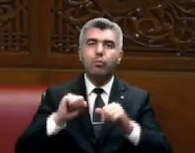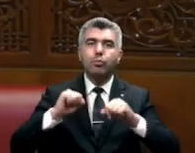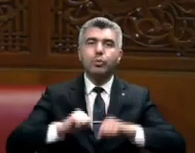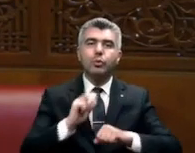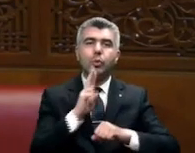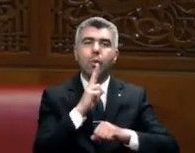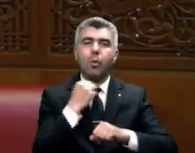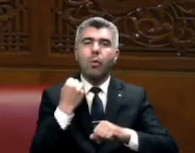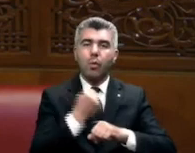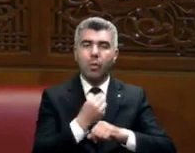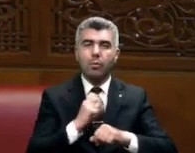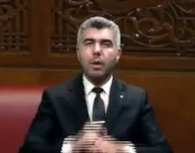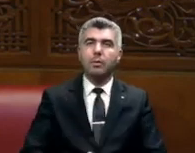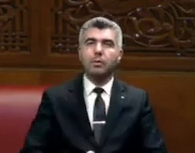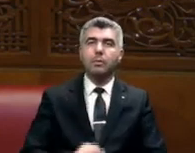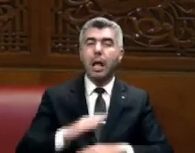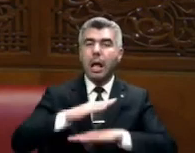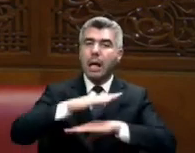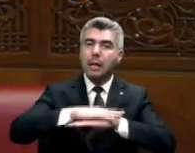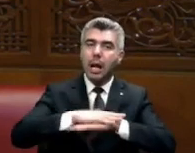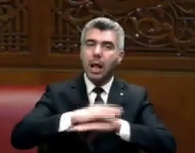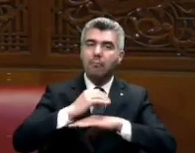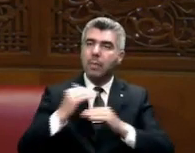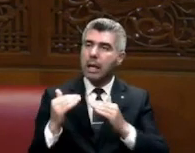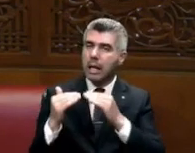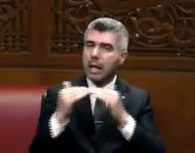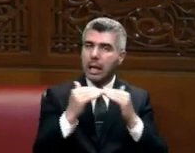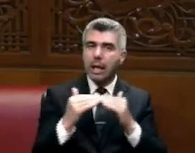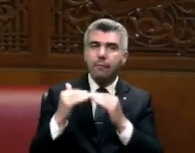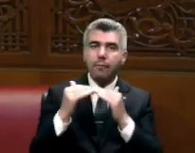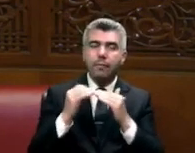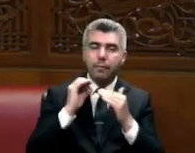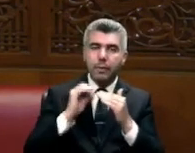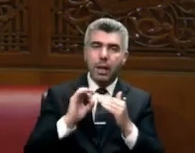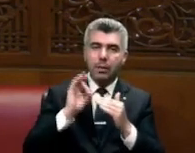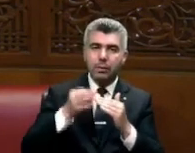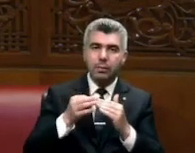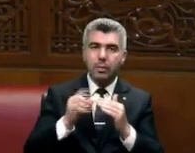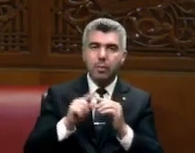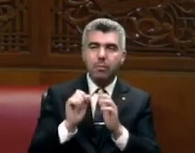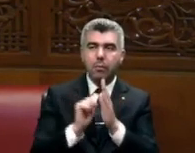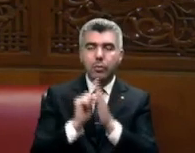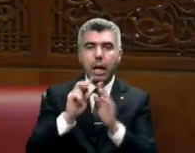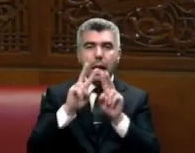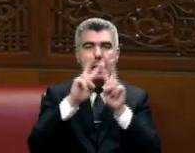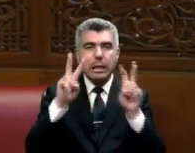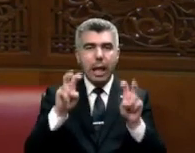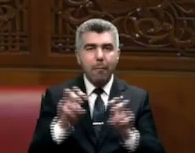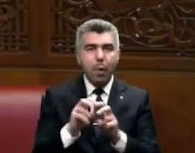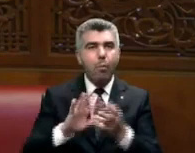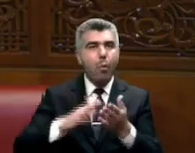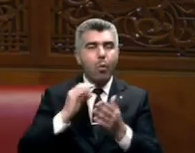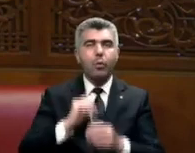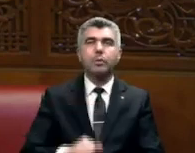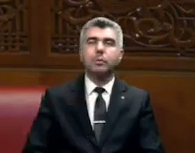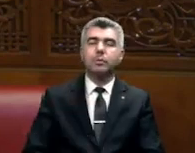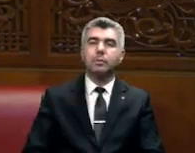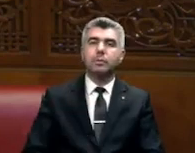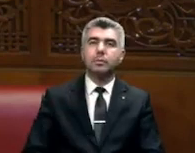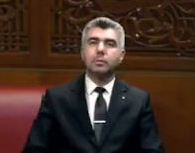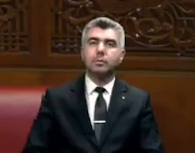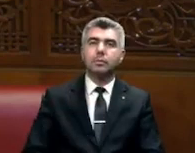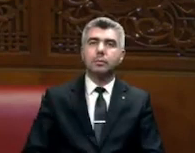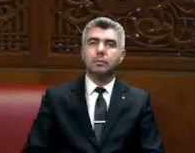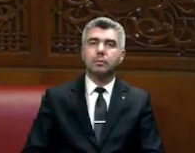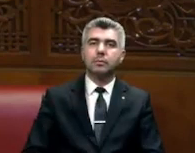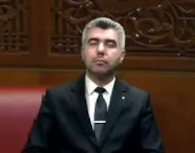الحكومة لكي يحثوا على احترام مبادئ المساواة، تكافؤ الفرص والاستحقاق والكفاءة. في هذا